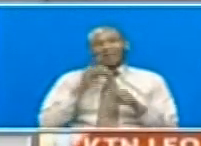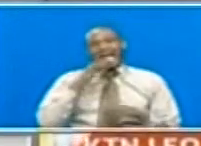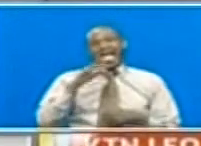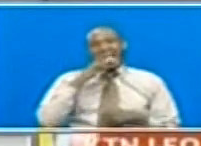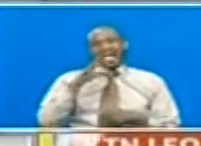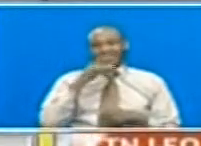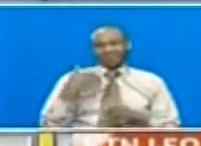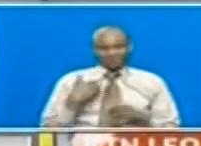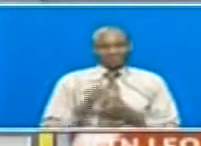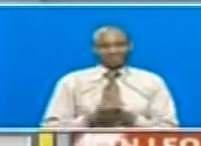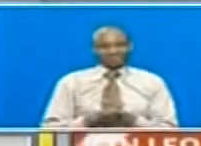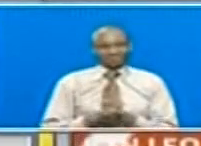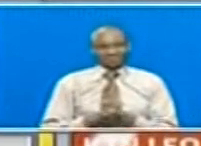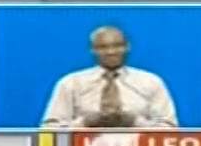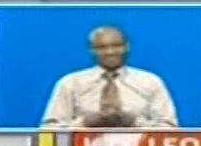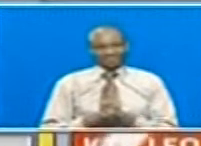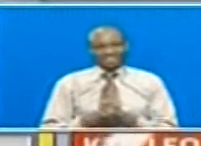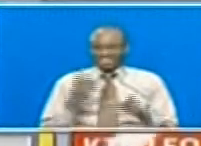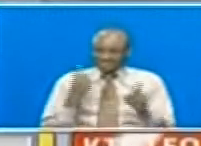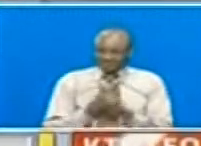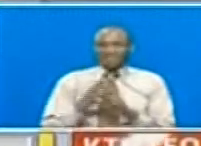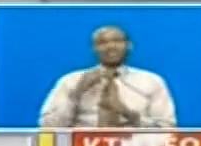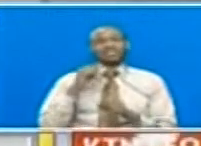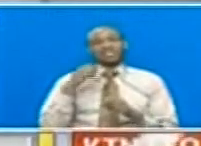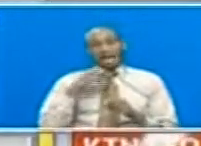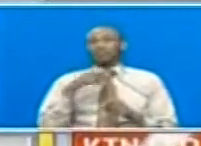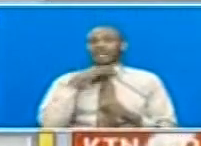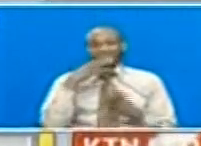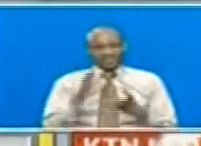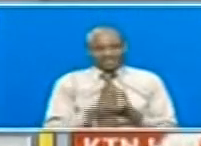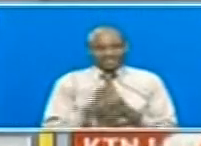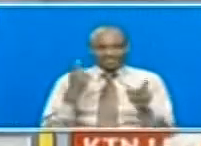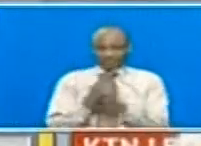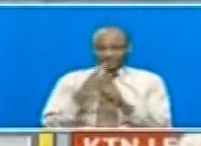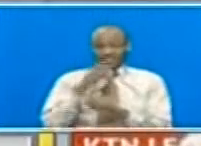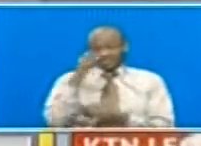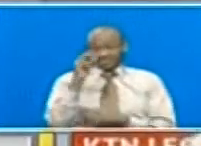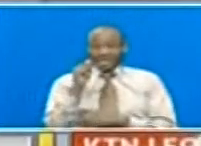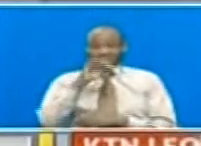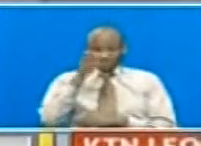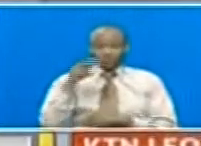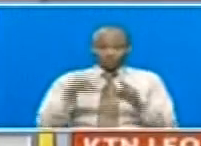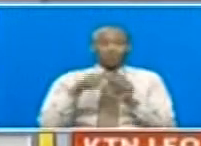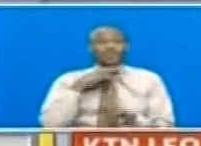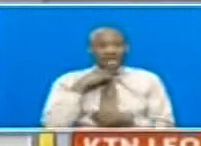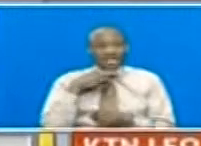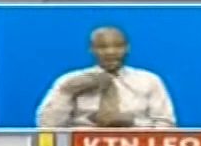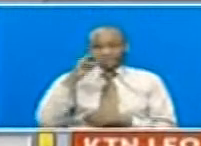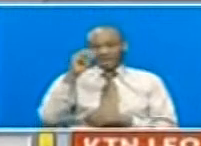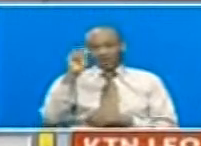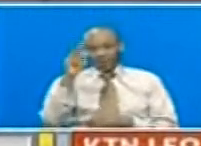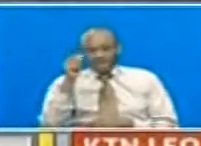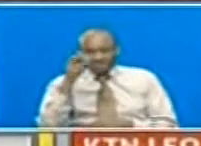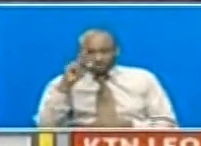ya Mpingo, Kasura Sweety ambaye sasa ni marehemu, Sir James aliyeaga dunia vile vile, Mawazo